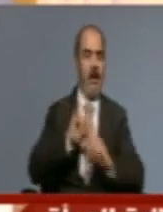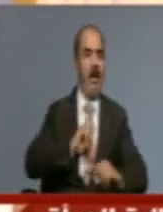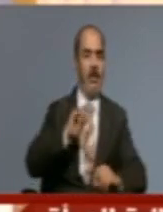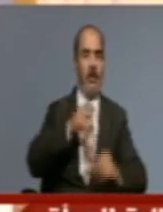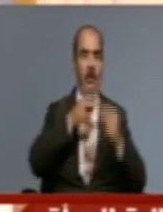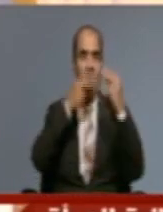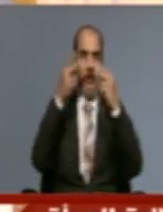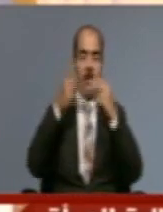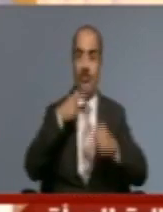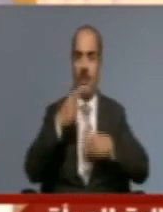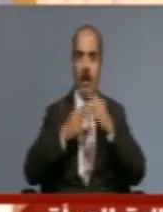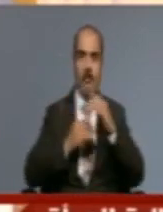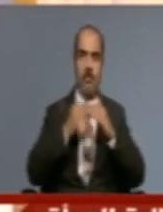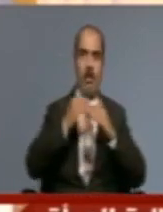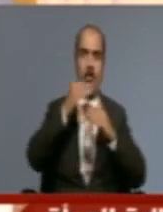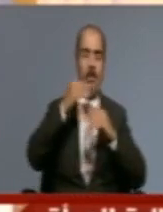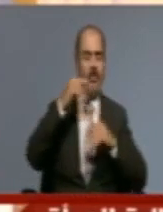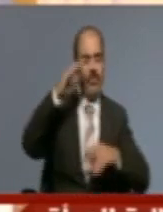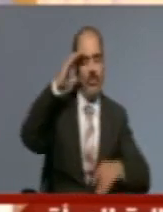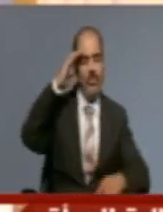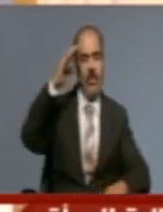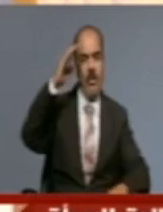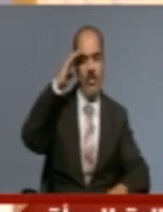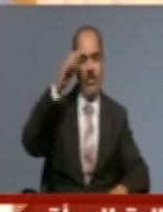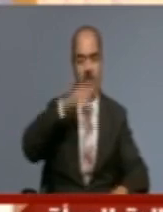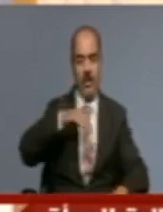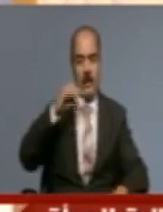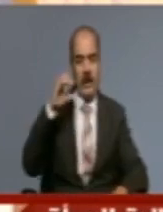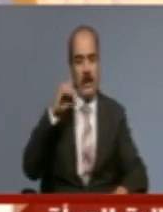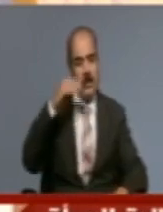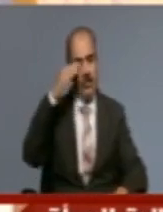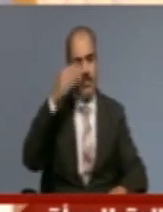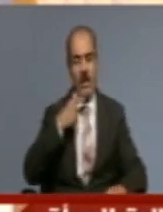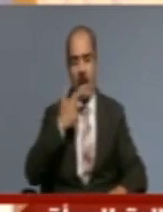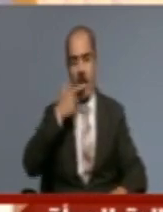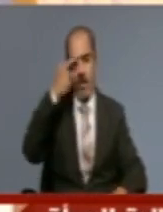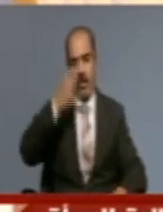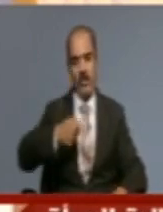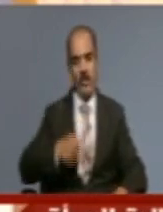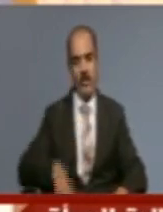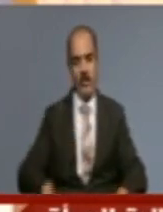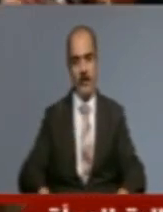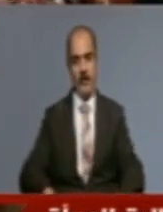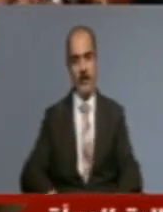حدودها السماء. كل الشكر والتقدير سيادة الرئيس، وكل عام وأنتم بخير.